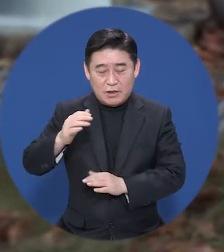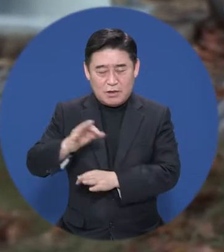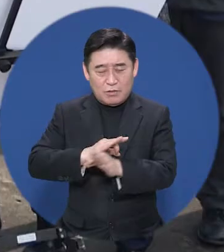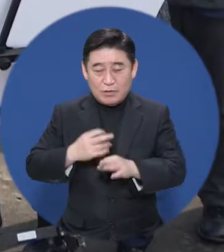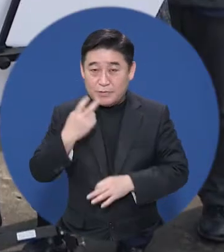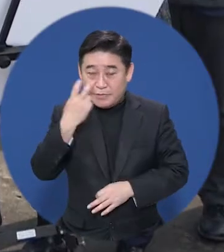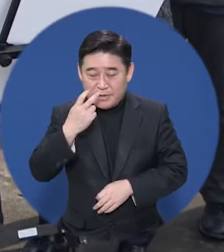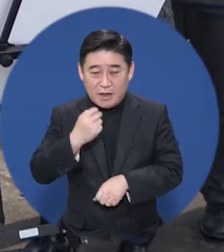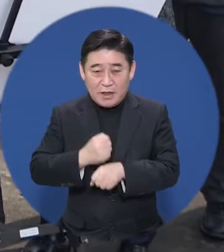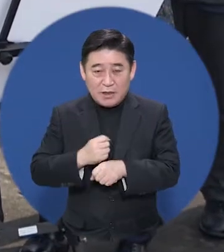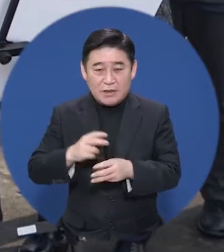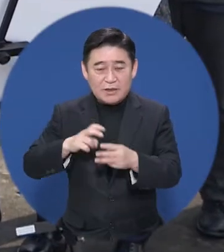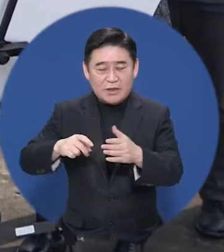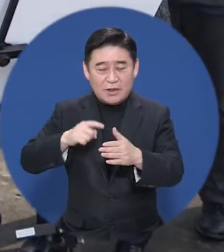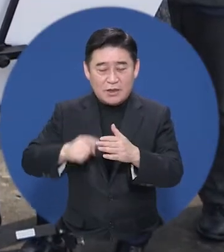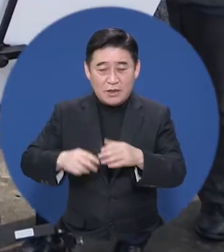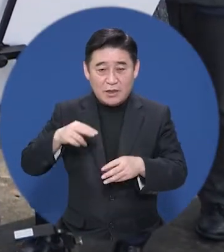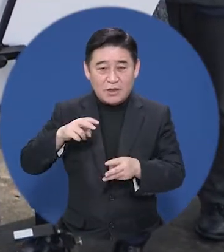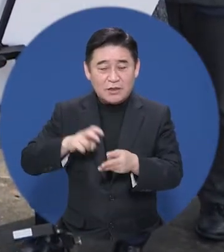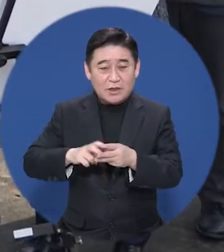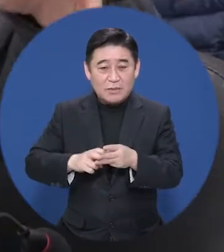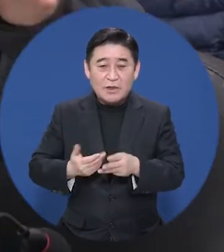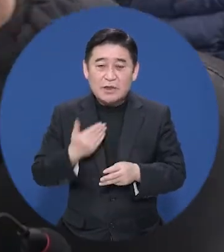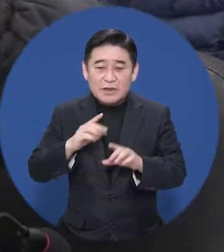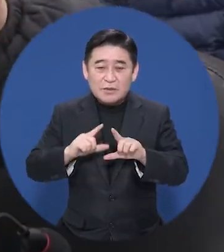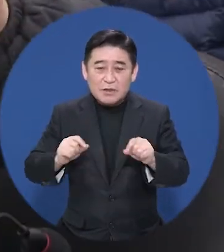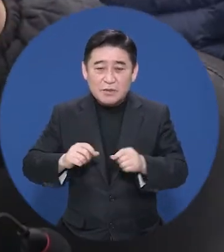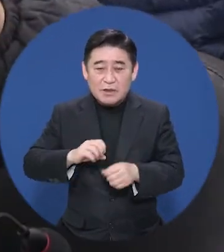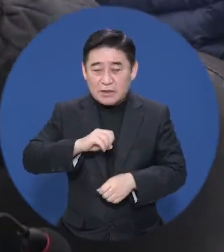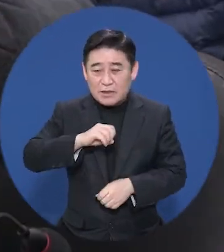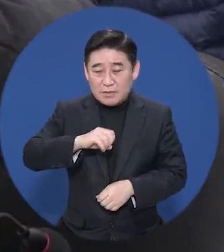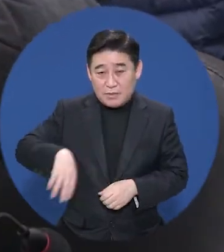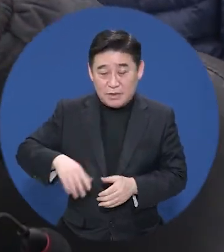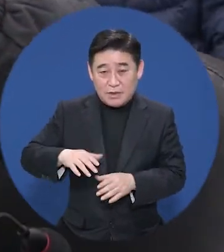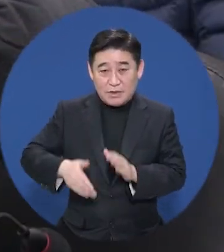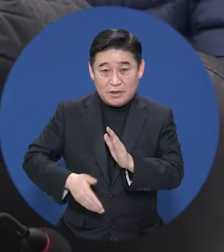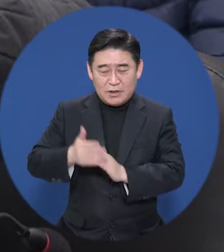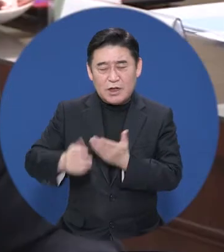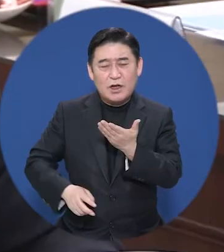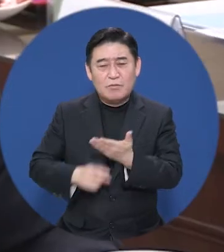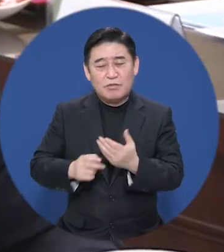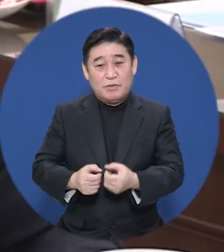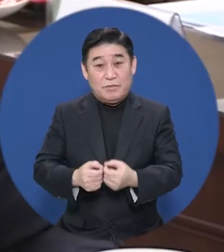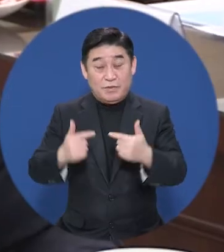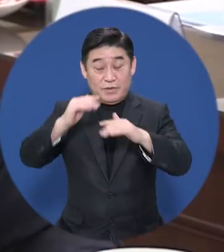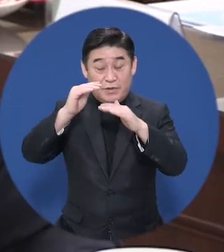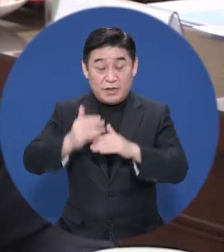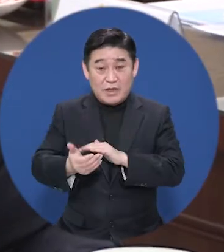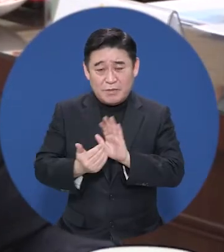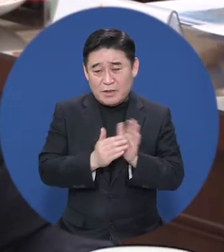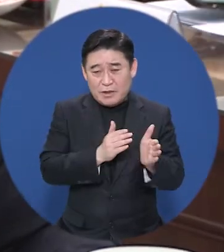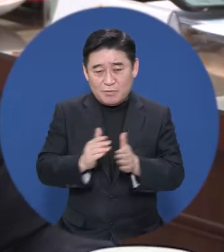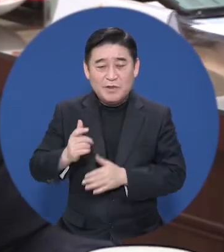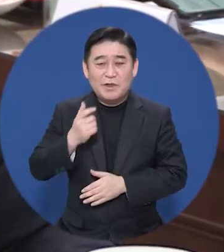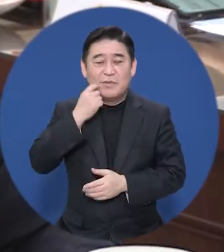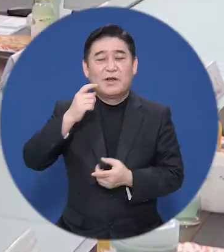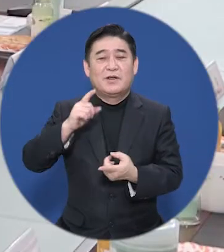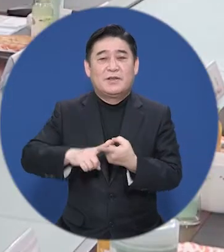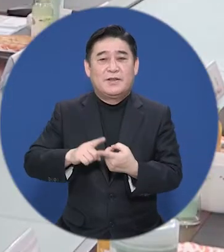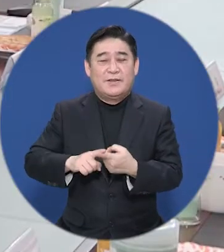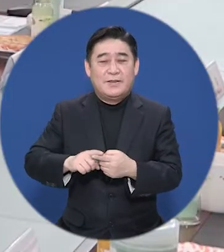한편 센터 내 서대문구 음식물 처리시설의 불법 증축 과정을 사전에 대비하지 못한 점에